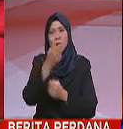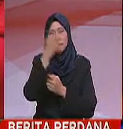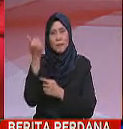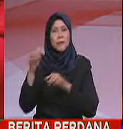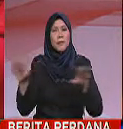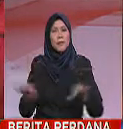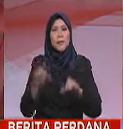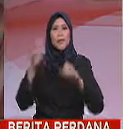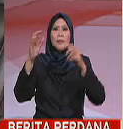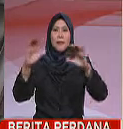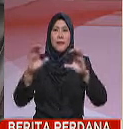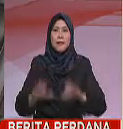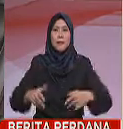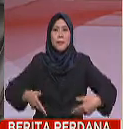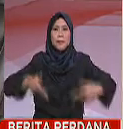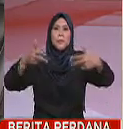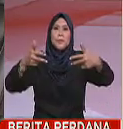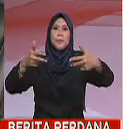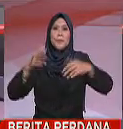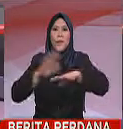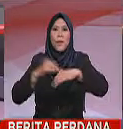ia dijalankan secara maya. Beralih.